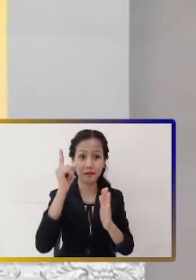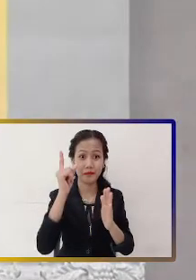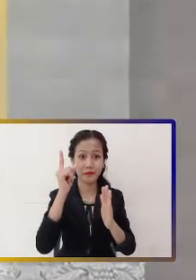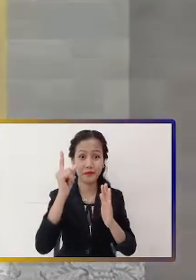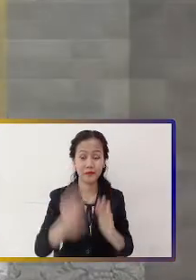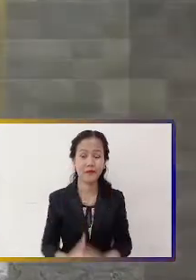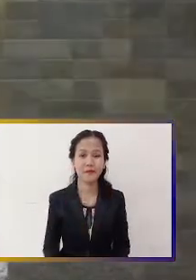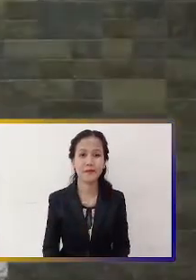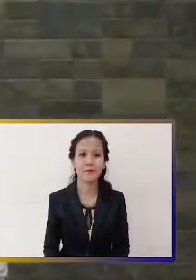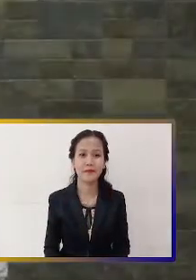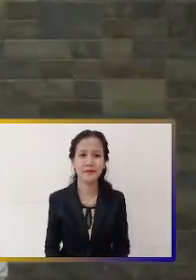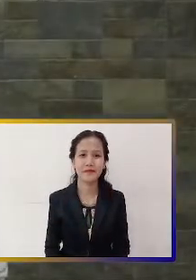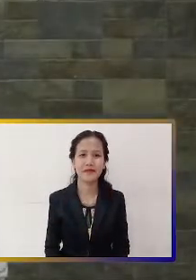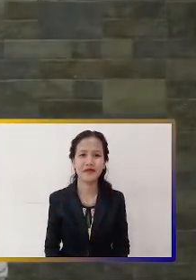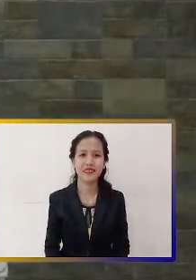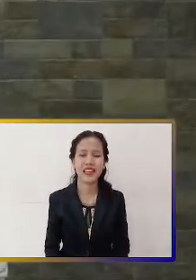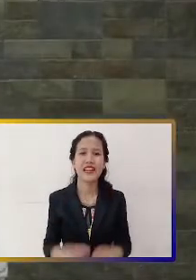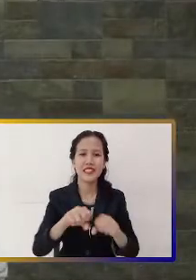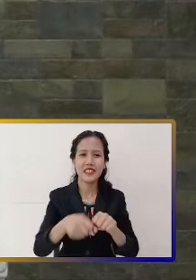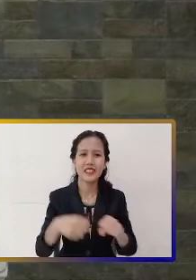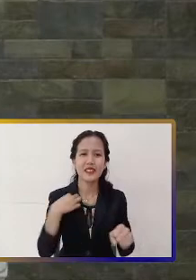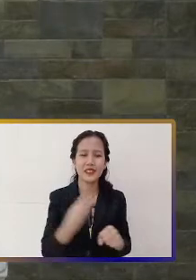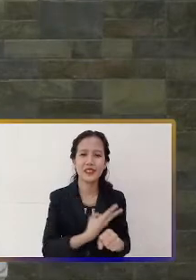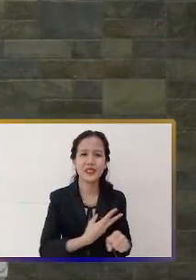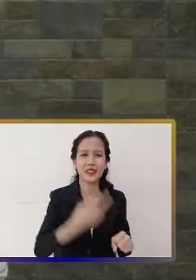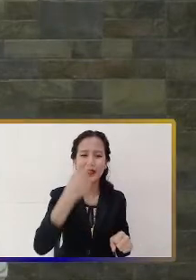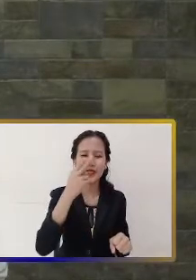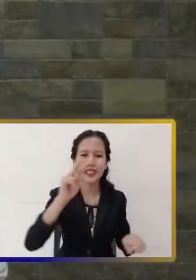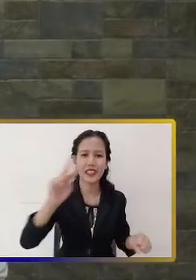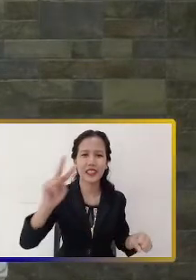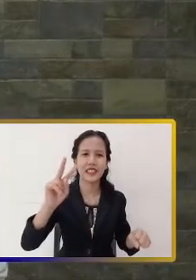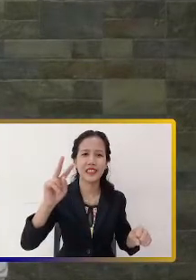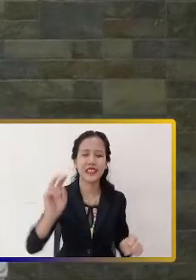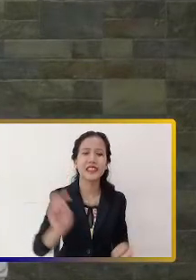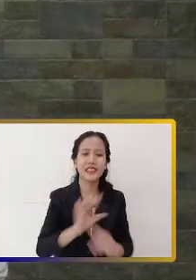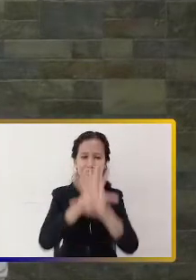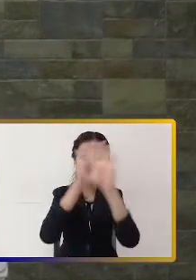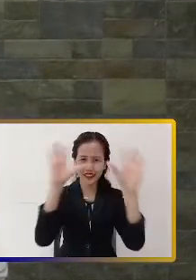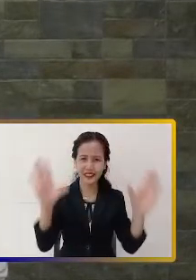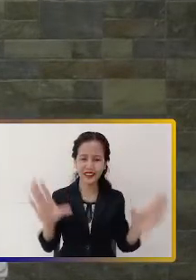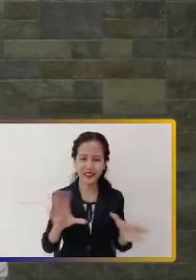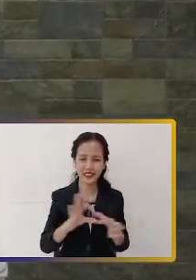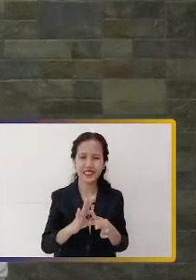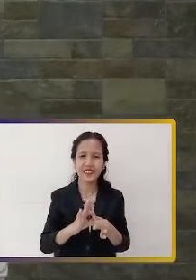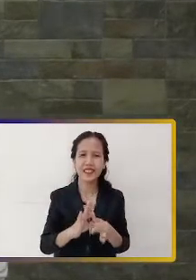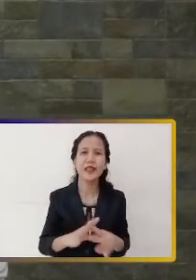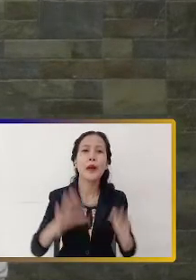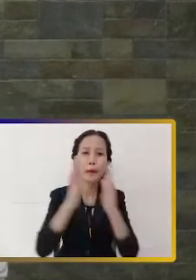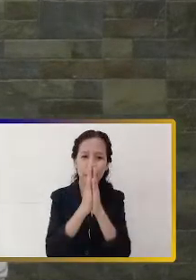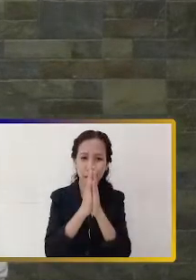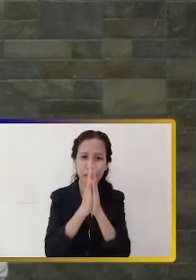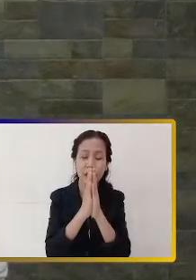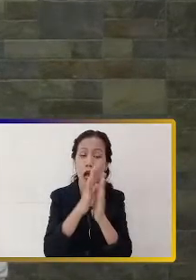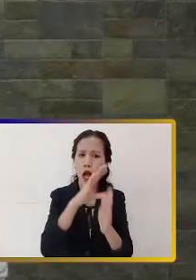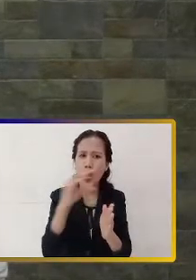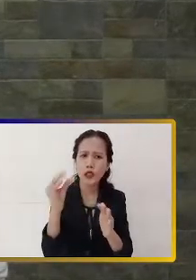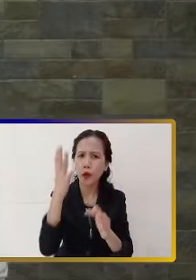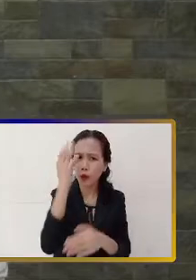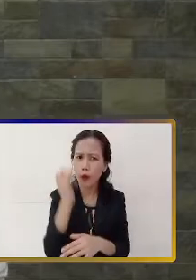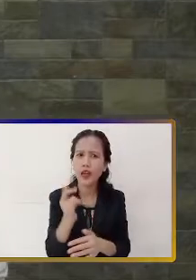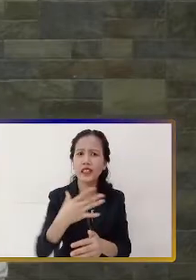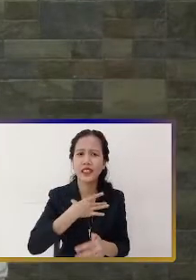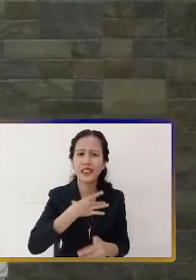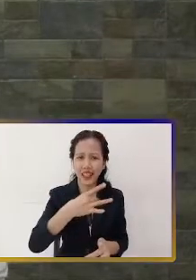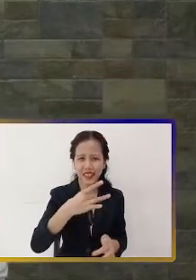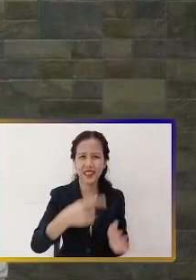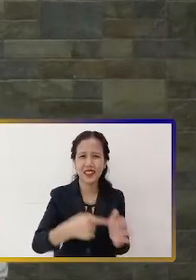here. Para makita po natin yung kagandahan ng panalangin at bakit nagustuhan ng Panginoon ito, tignan po